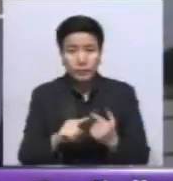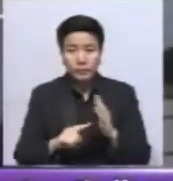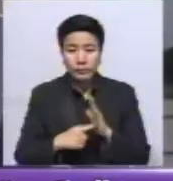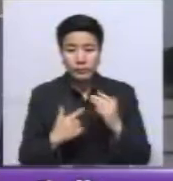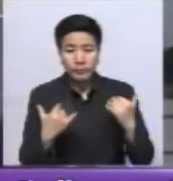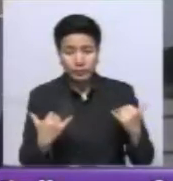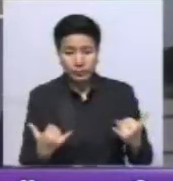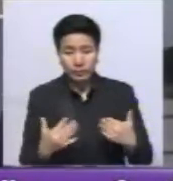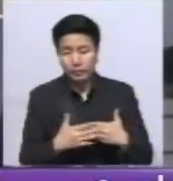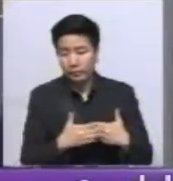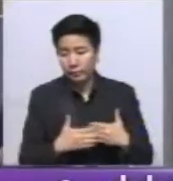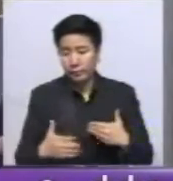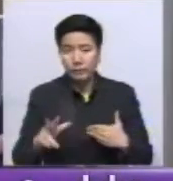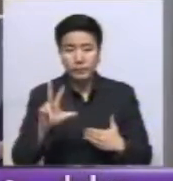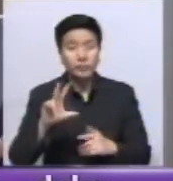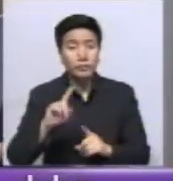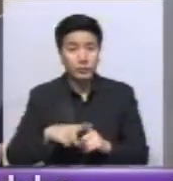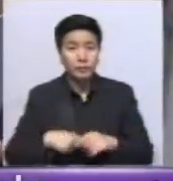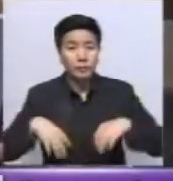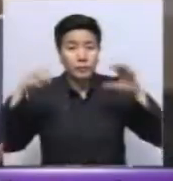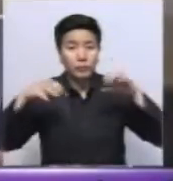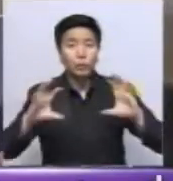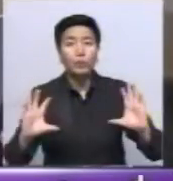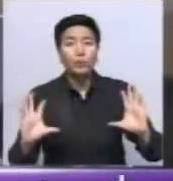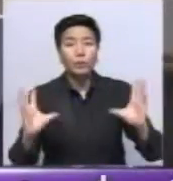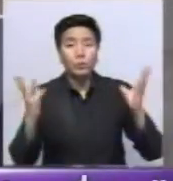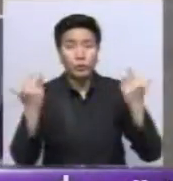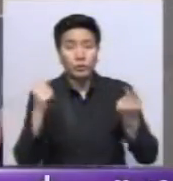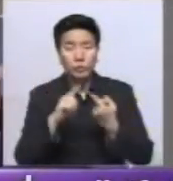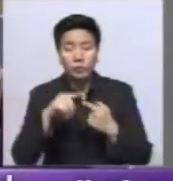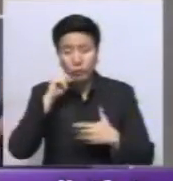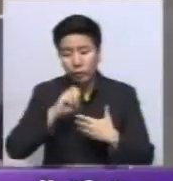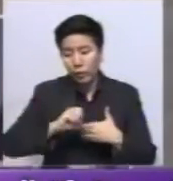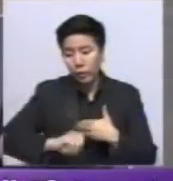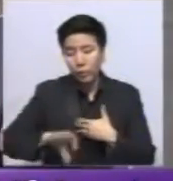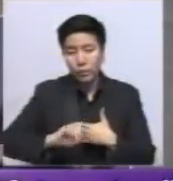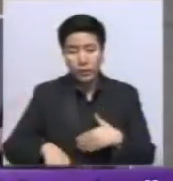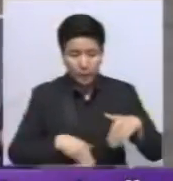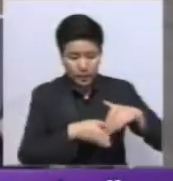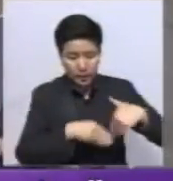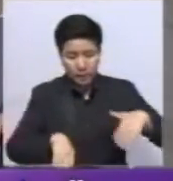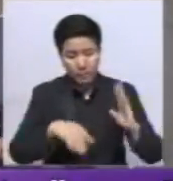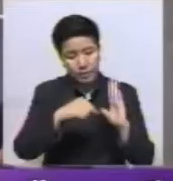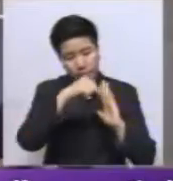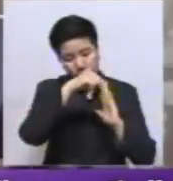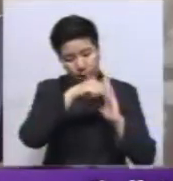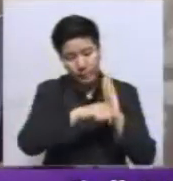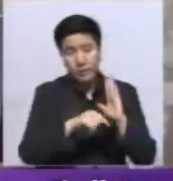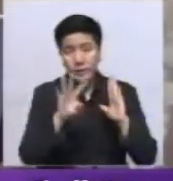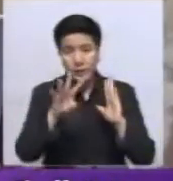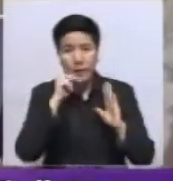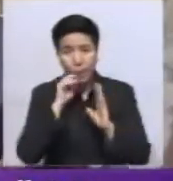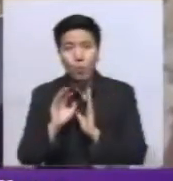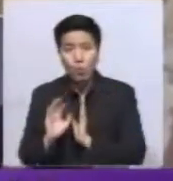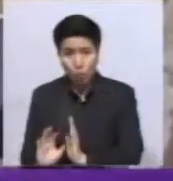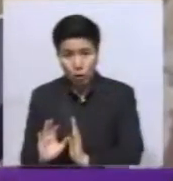นี้อีก3เดือนก็จะสิ้นสุดฤดูฝนดังนั้นการระบายน้ำของ4เขื่อนหลักลุ่มน้ำเจ้าพระยาต้องเก็บกักน้ำไว้